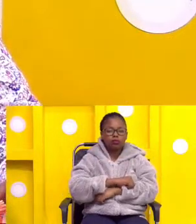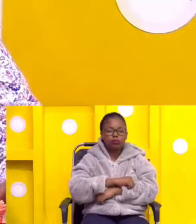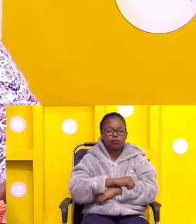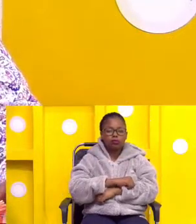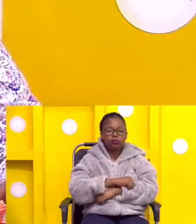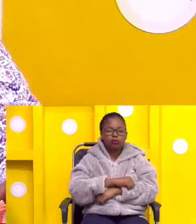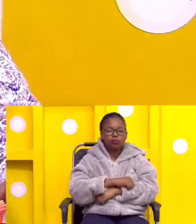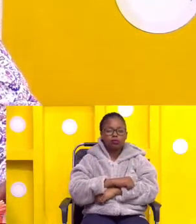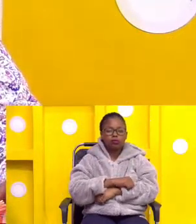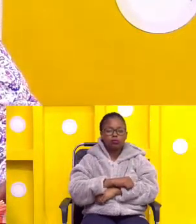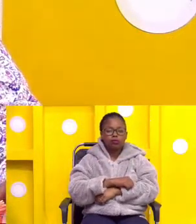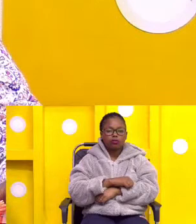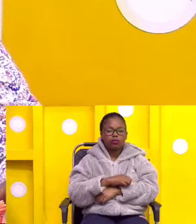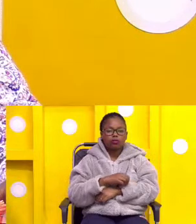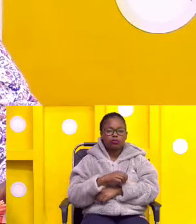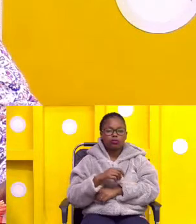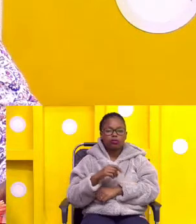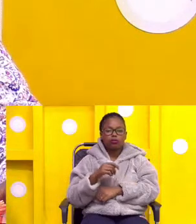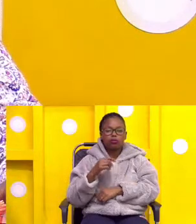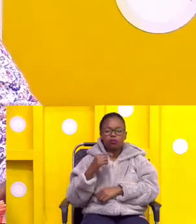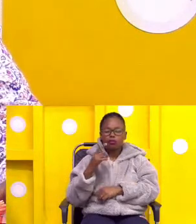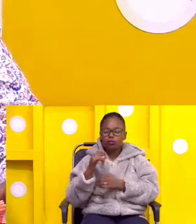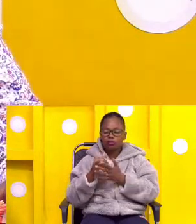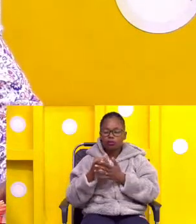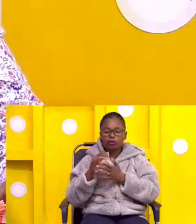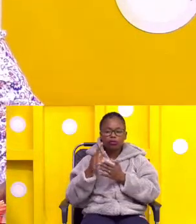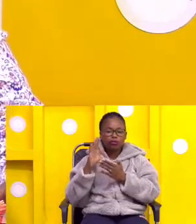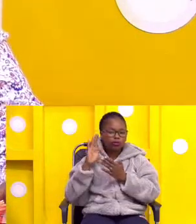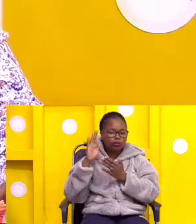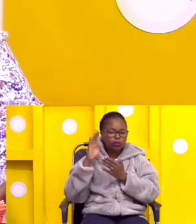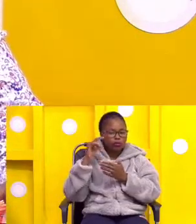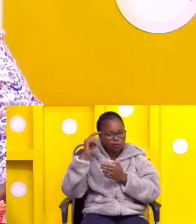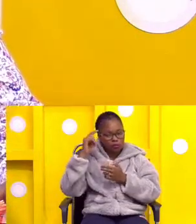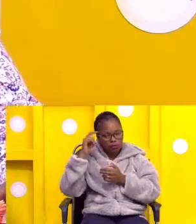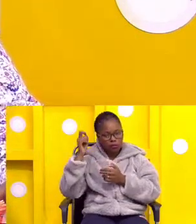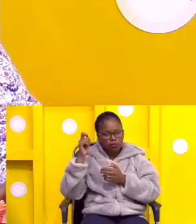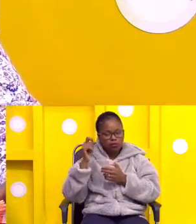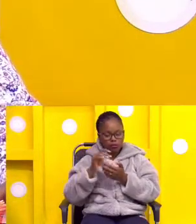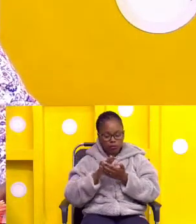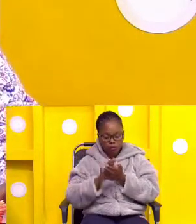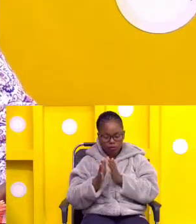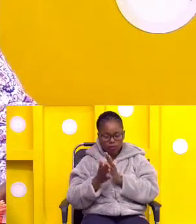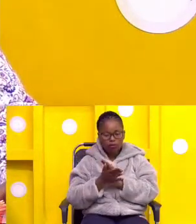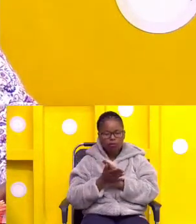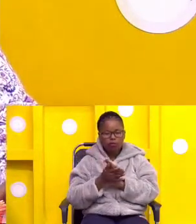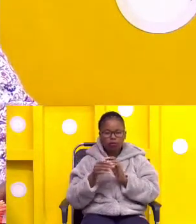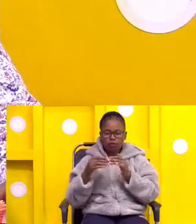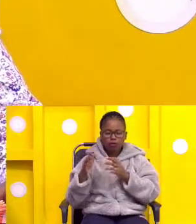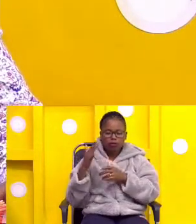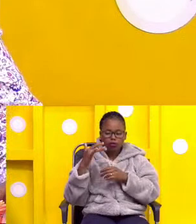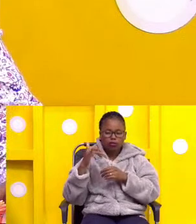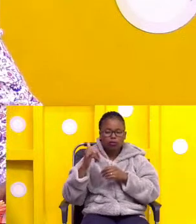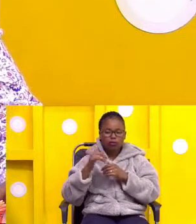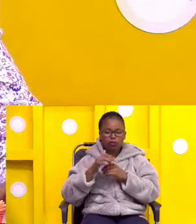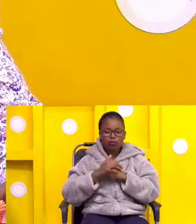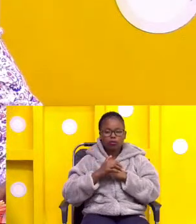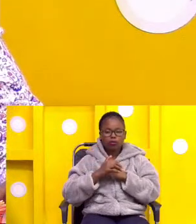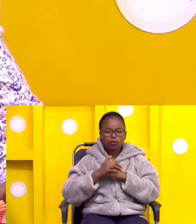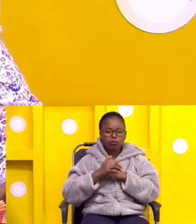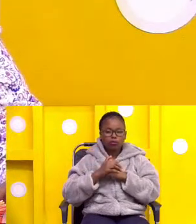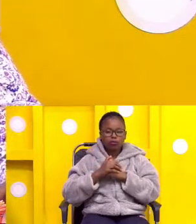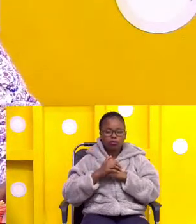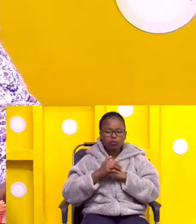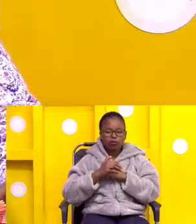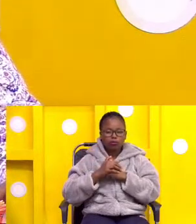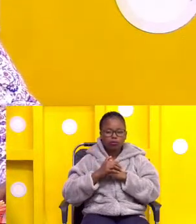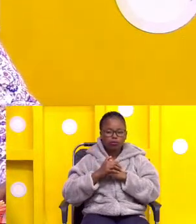tona bishop atakataku mpaka mafuta twedeni hata nyinyi mpakwe mnawacho wa kwa nini wale wakana kale kale tanoko